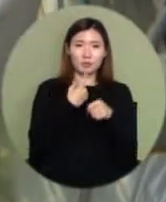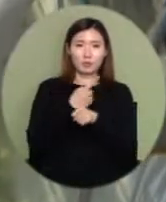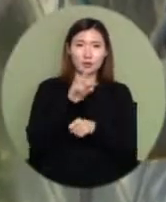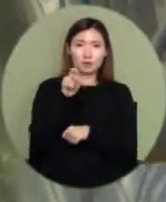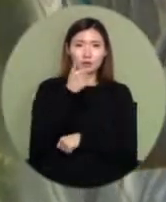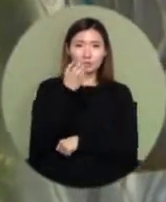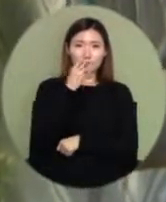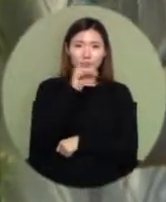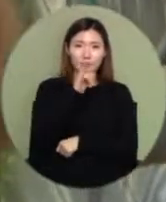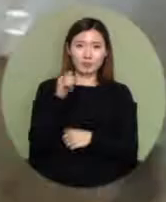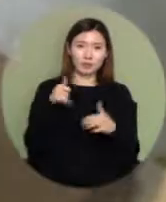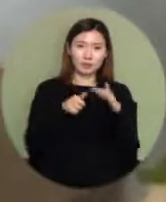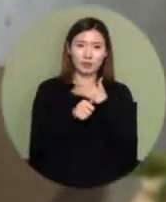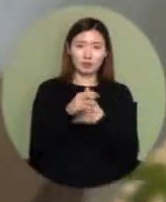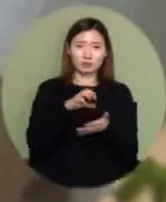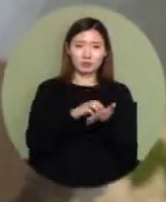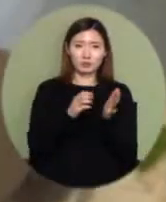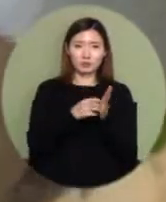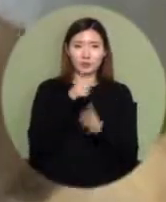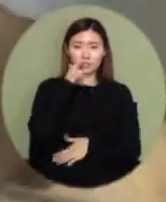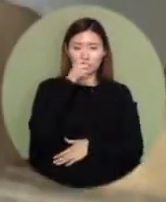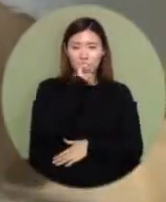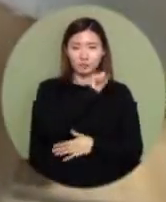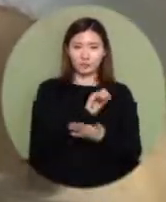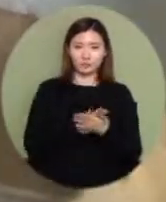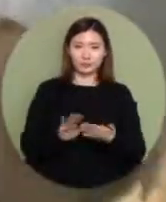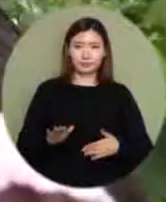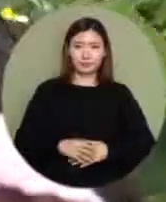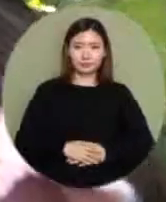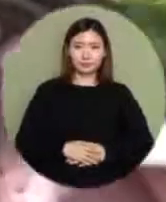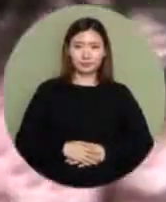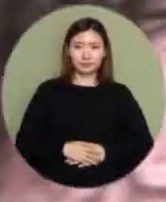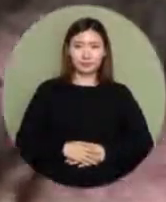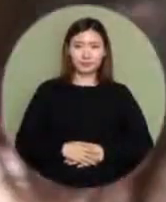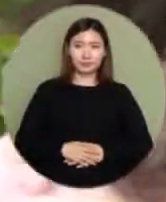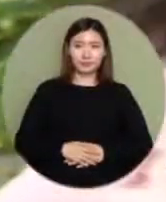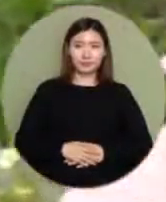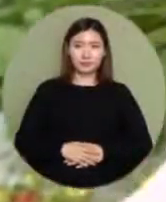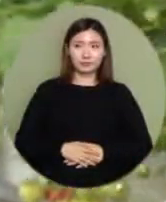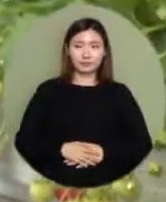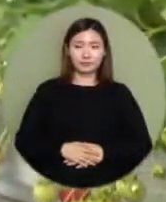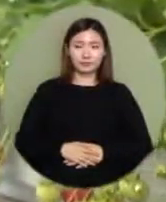150여만 명이 다녀갈 정도로 인기가 좋습니다. 서울경기 케이블TV 오용석입니다.